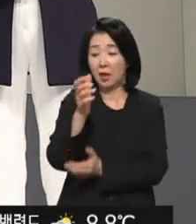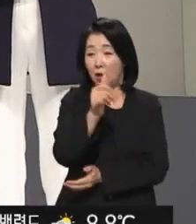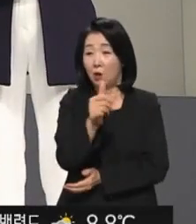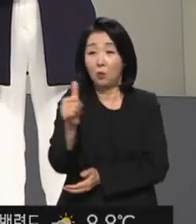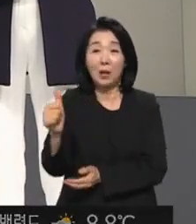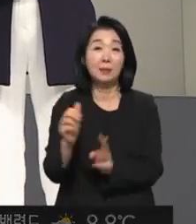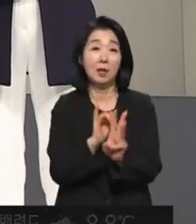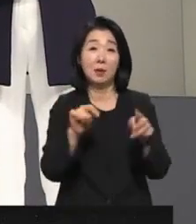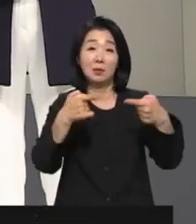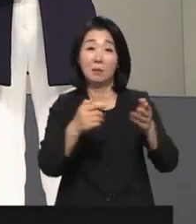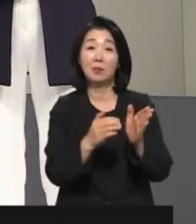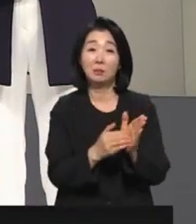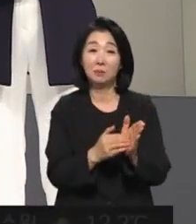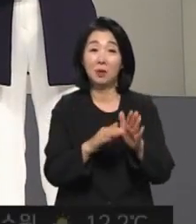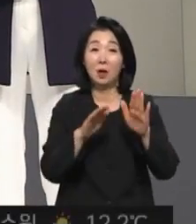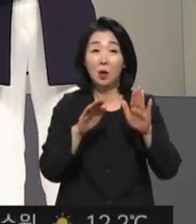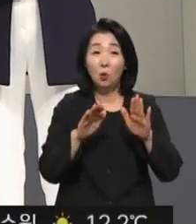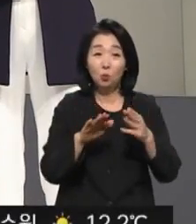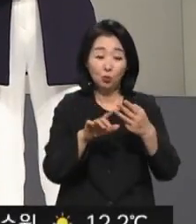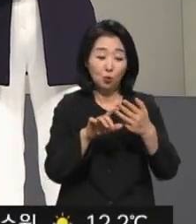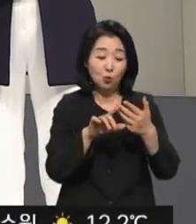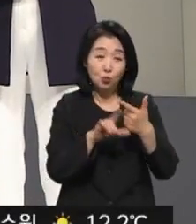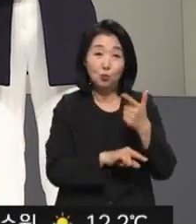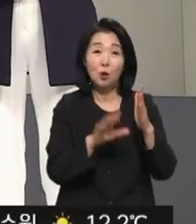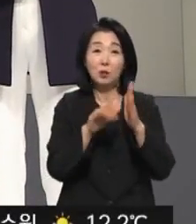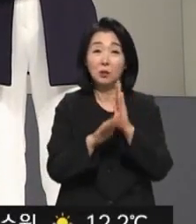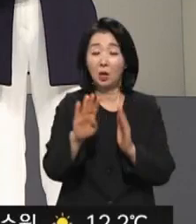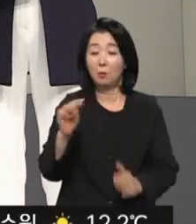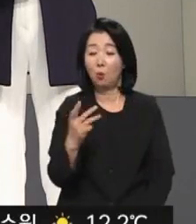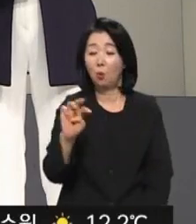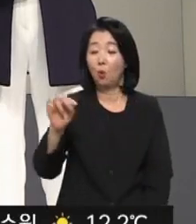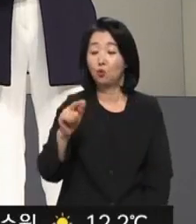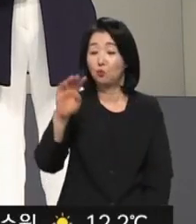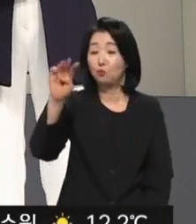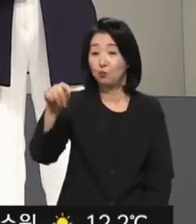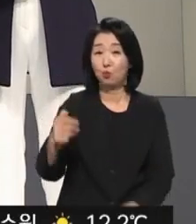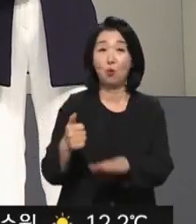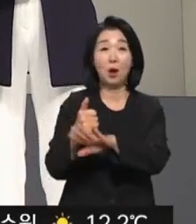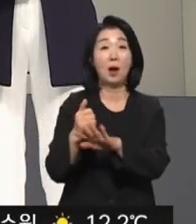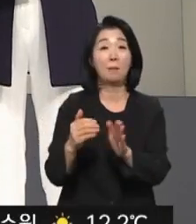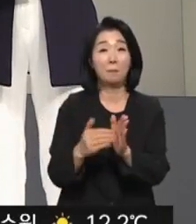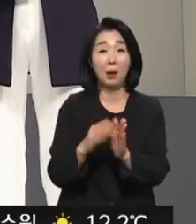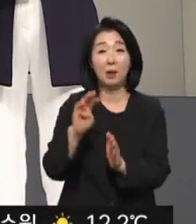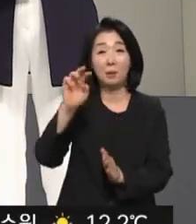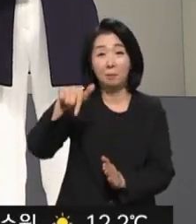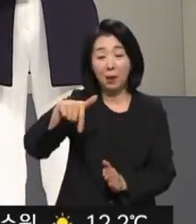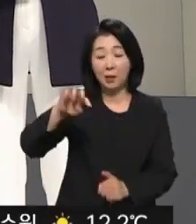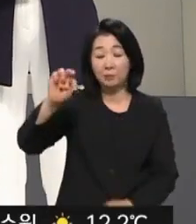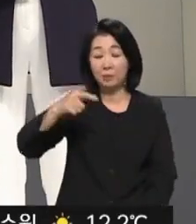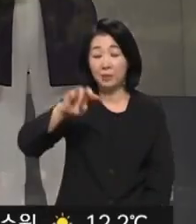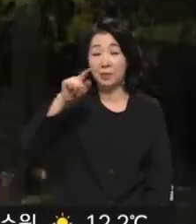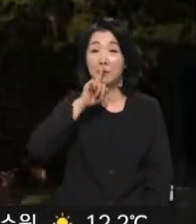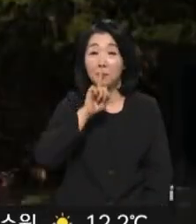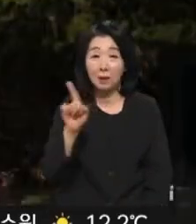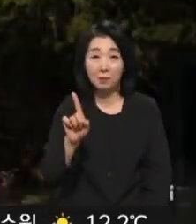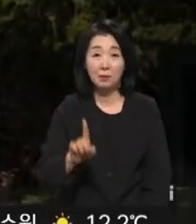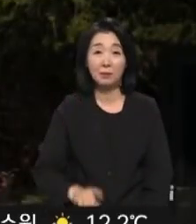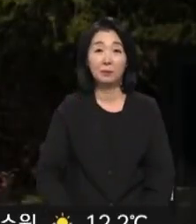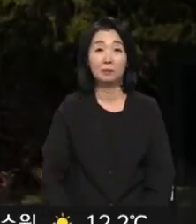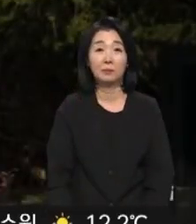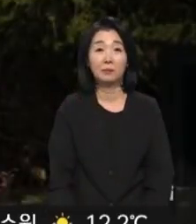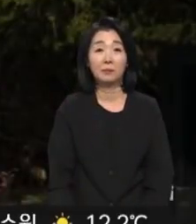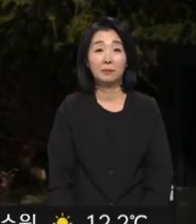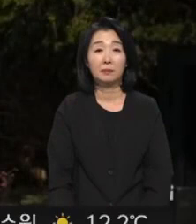오는 6월 보훈부로 승격하는 국가보훈처 박민식 처장은 축사를 통해 이렇게 말하기도 했는데요.